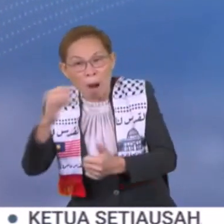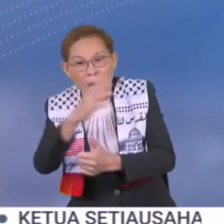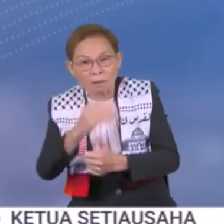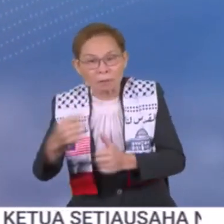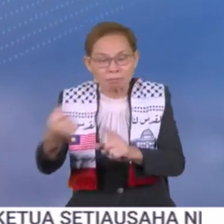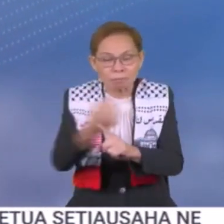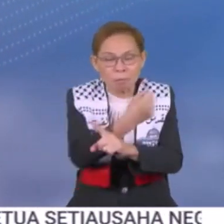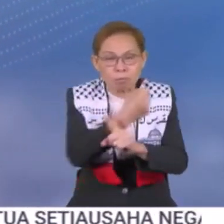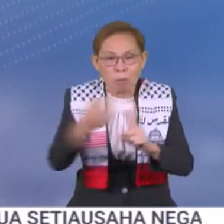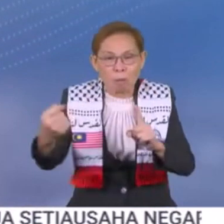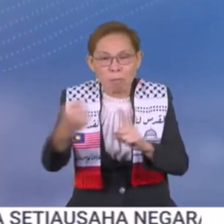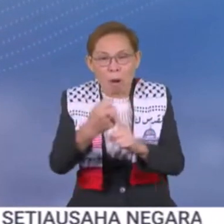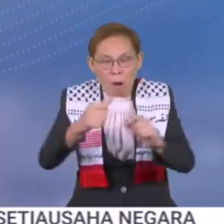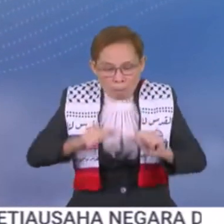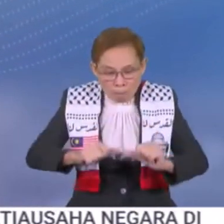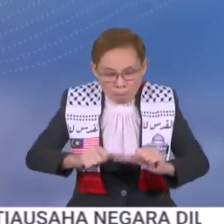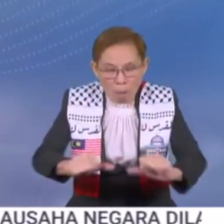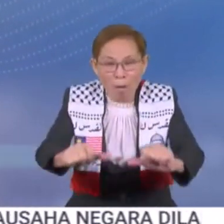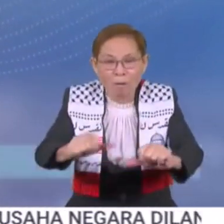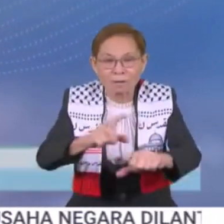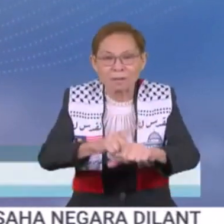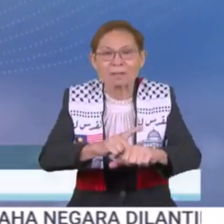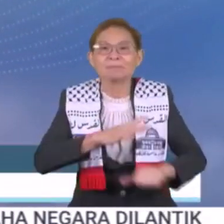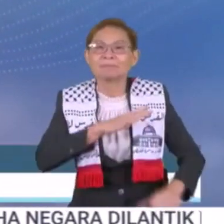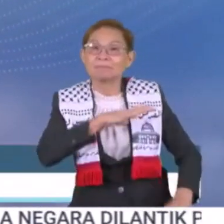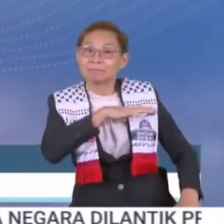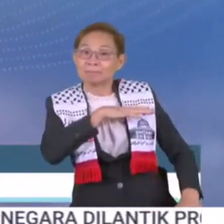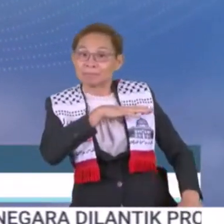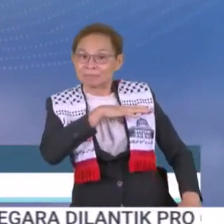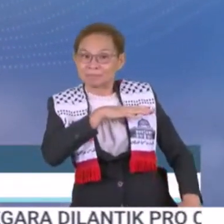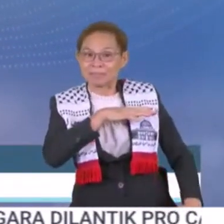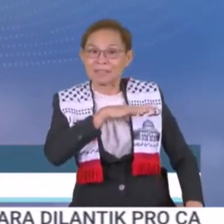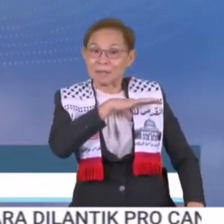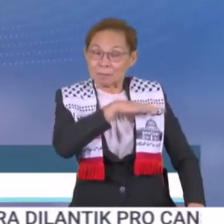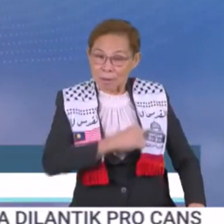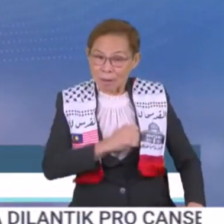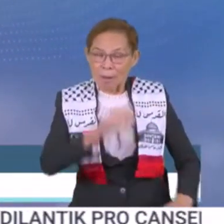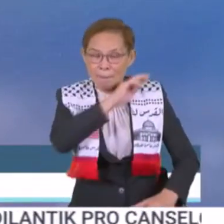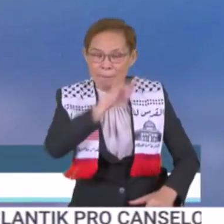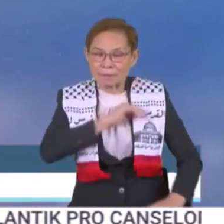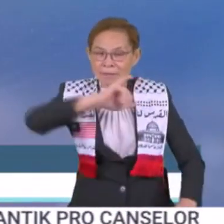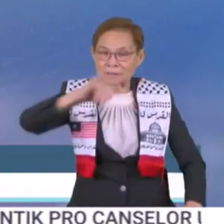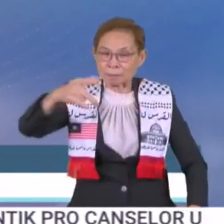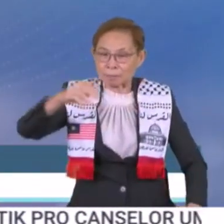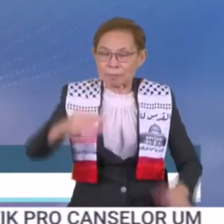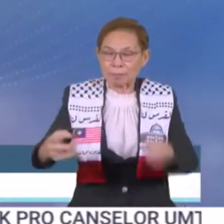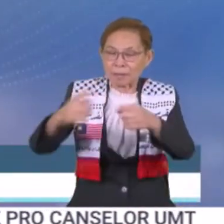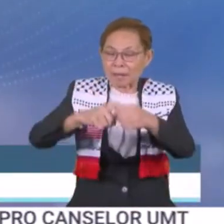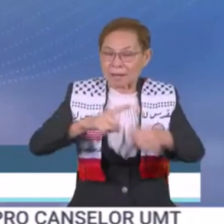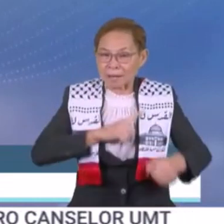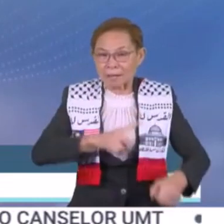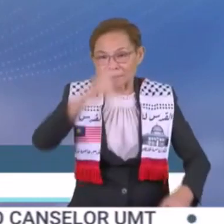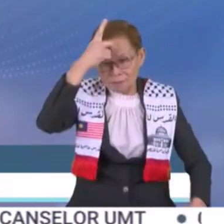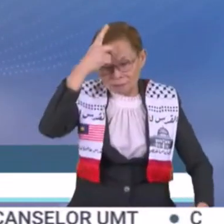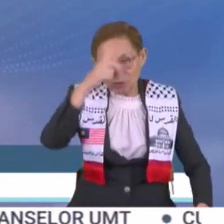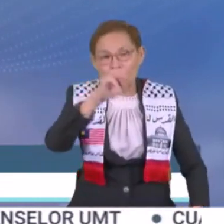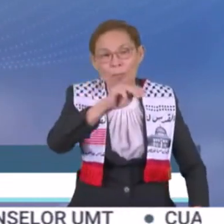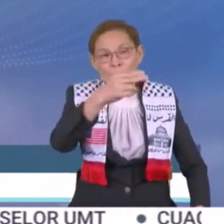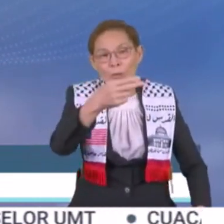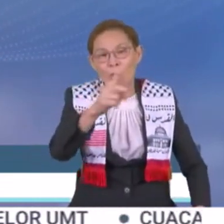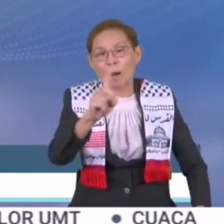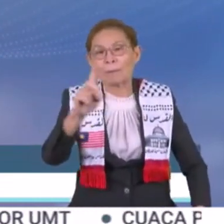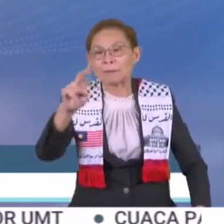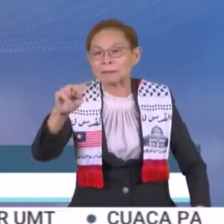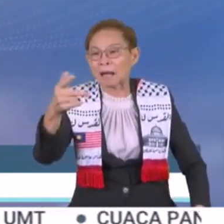dan penindasan yang masih berlarutan di Palestin. Menteri di Jabatan Perdana Menteri Hal Ehwal Agama, Datuk Dr. Muhammad